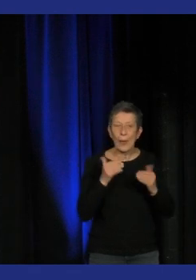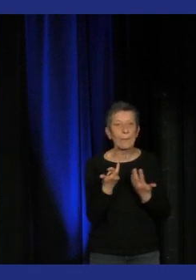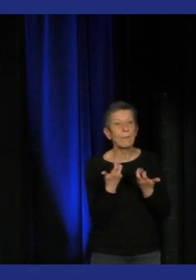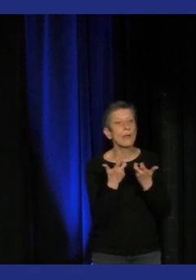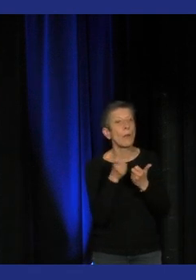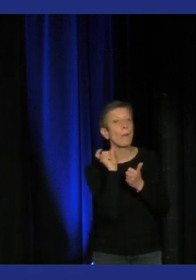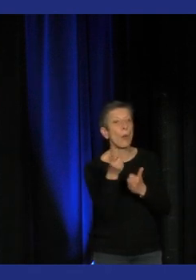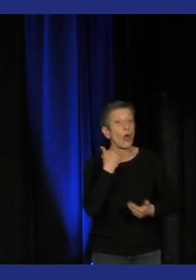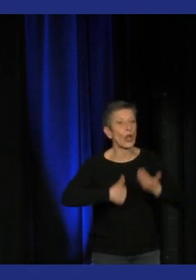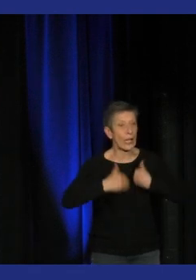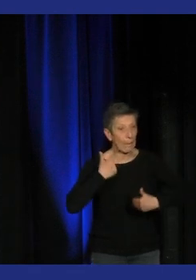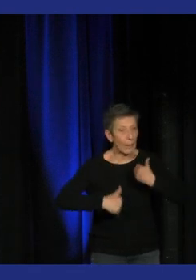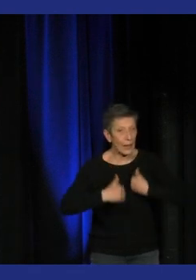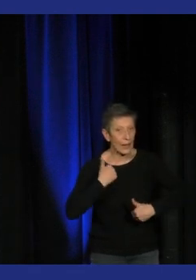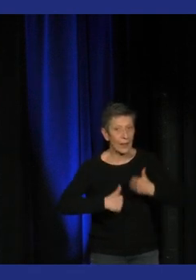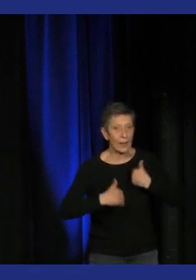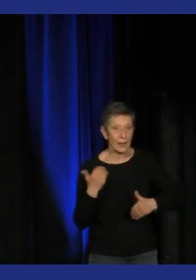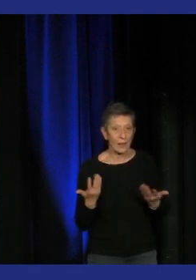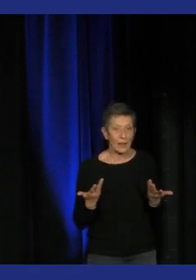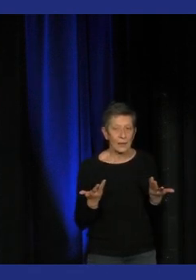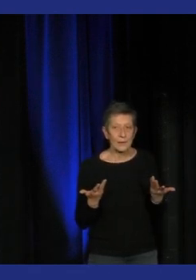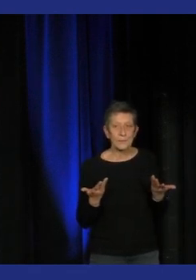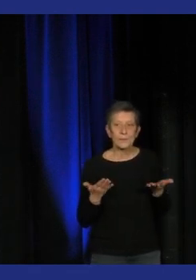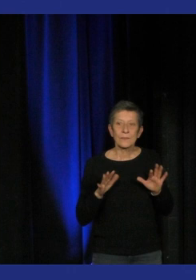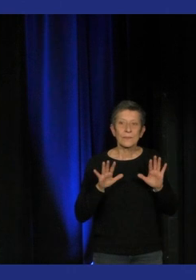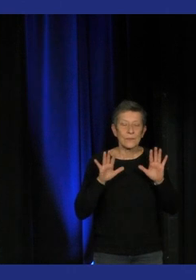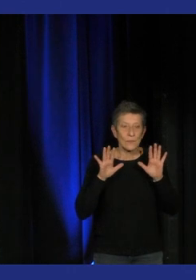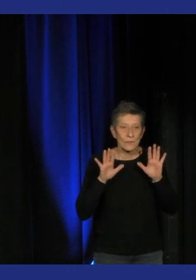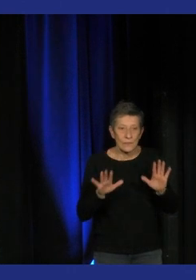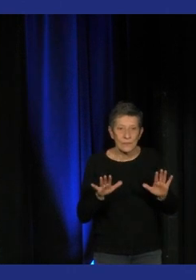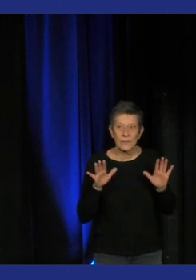handicapé, où on a vu la promotion